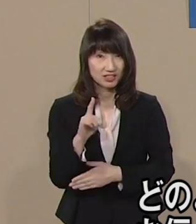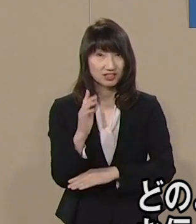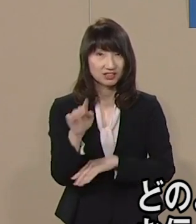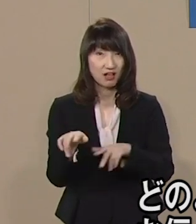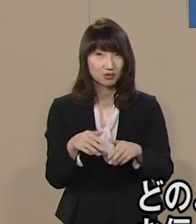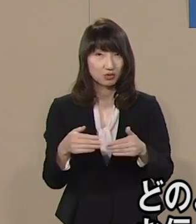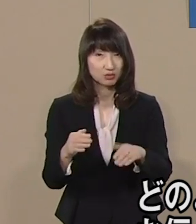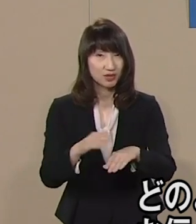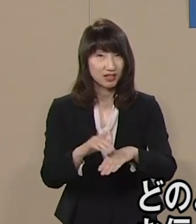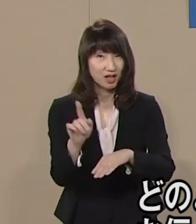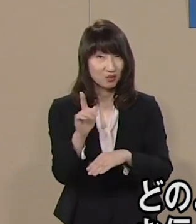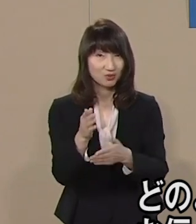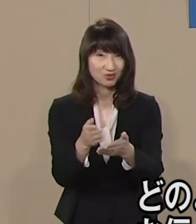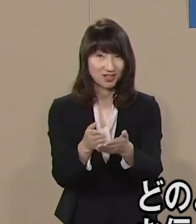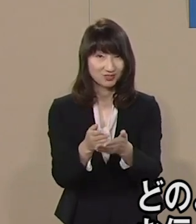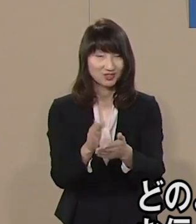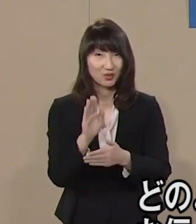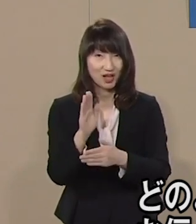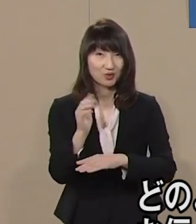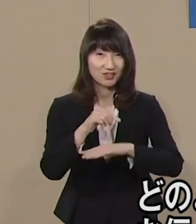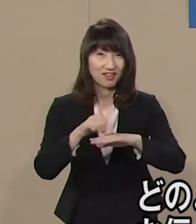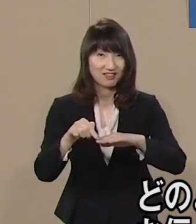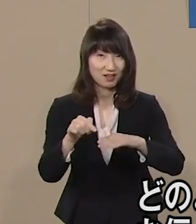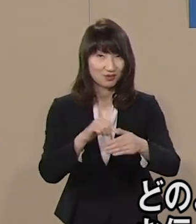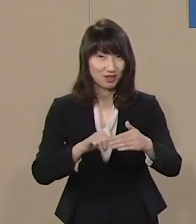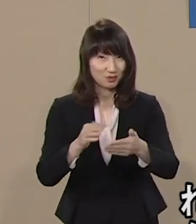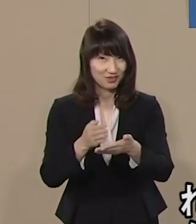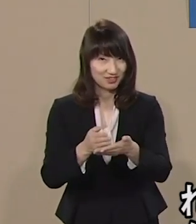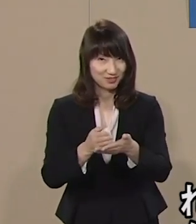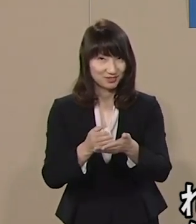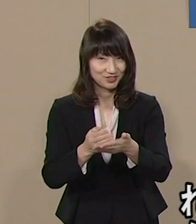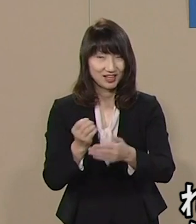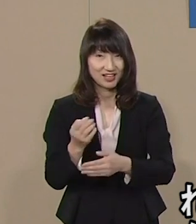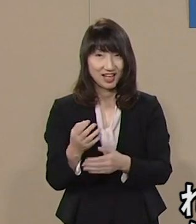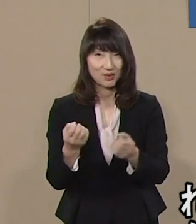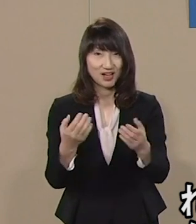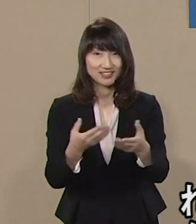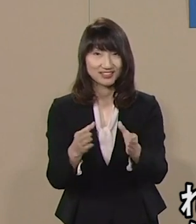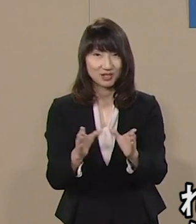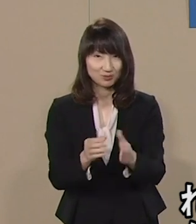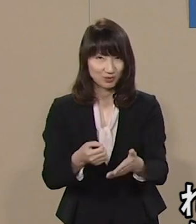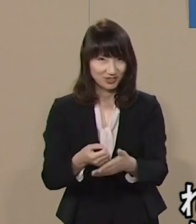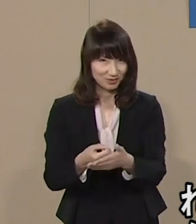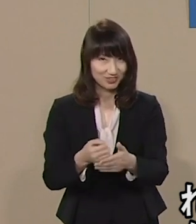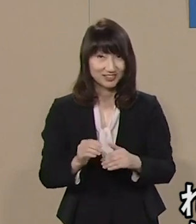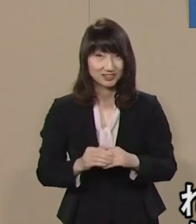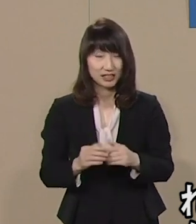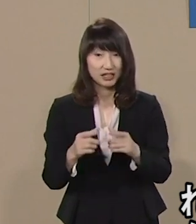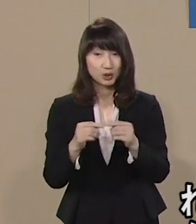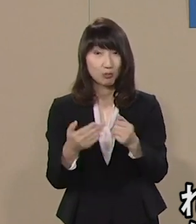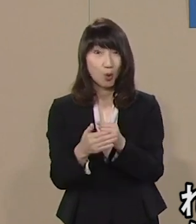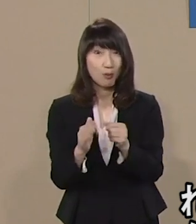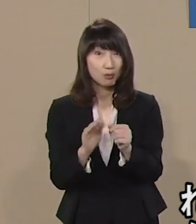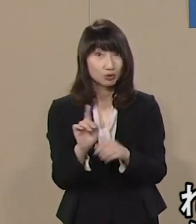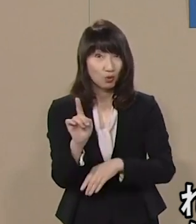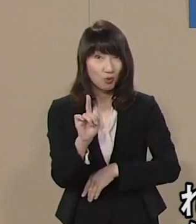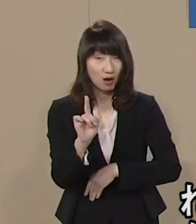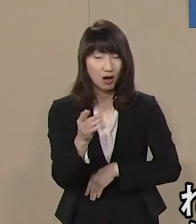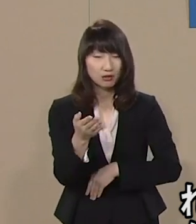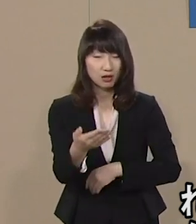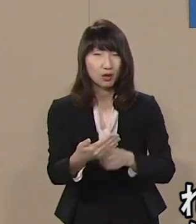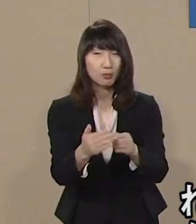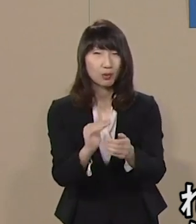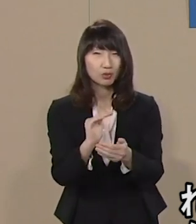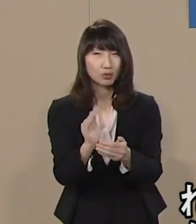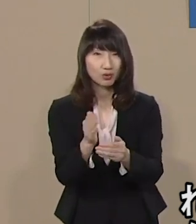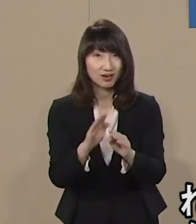いくのかお伝えした後に政策をお伝えします例は新選組決意日本を守るとはあなた